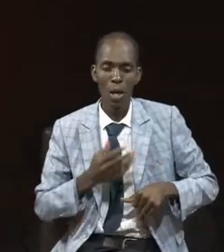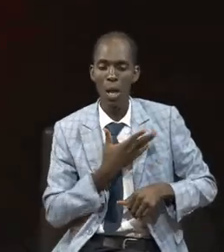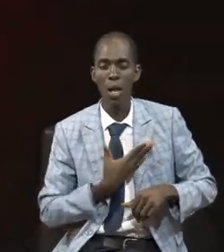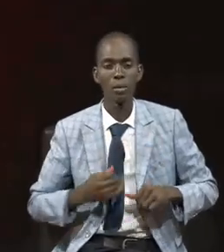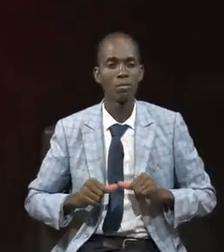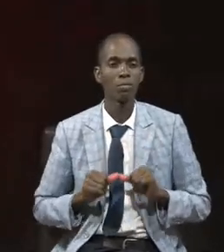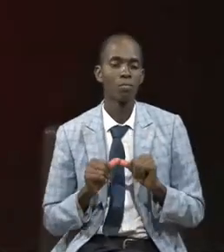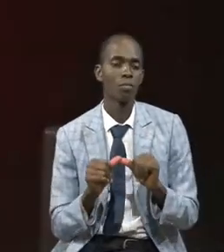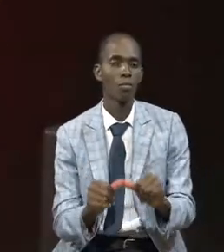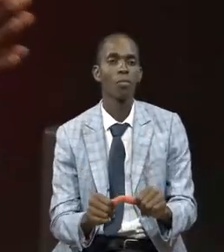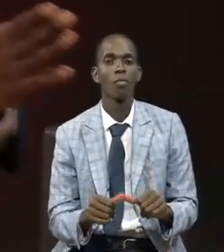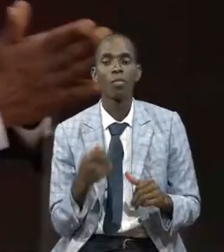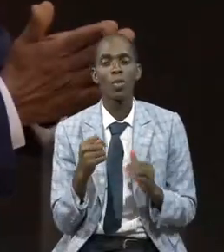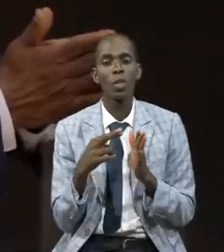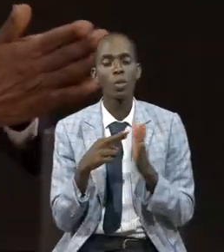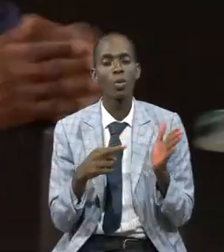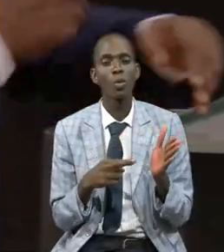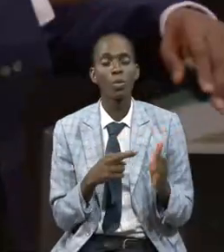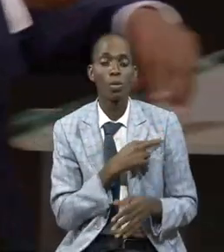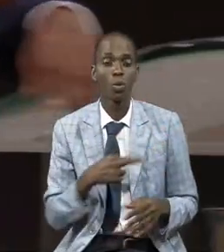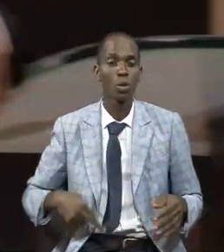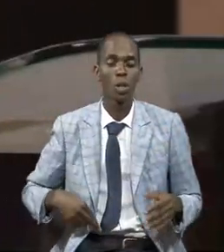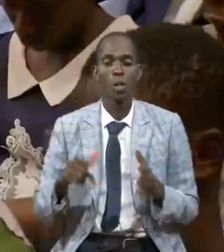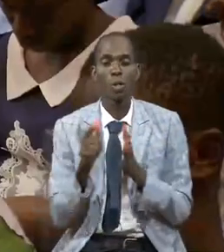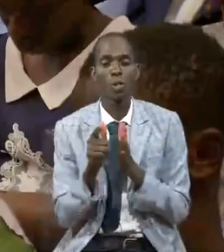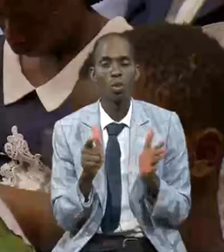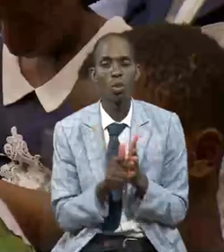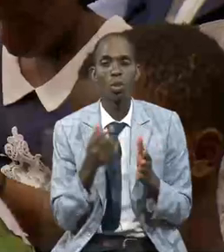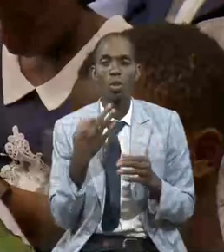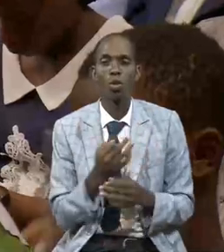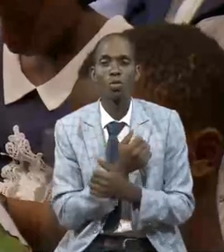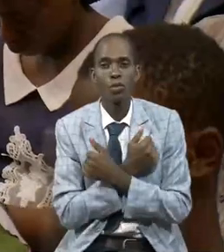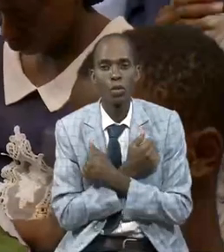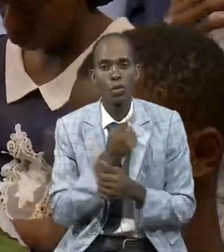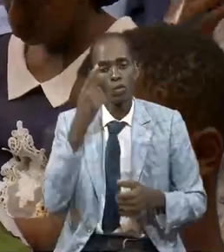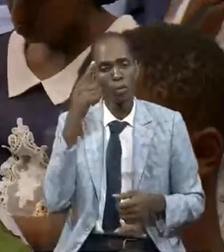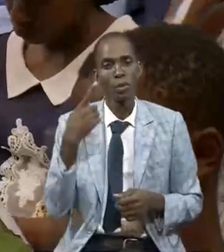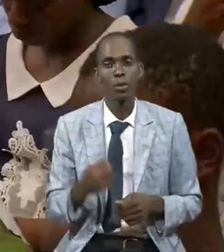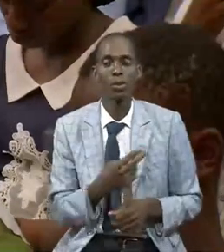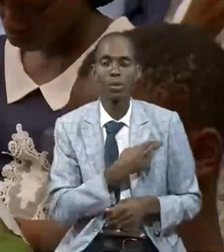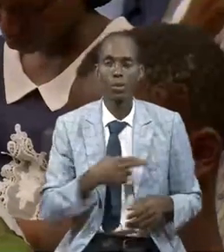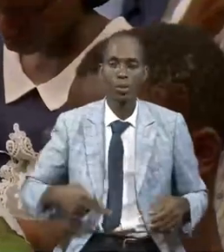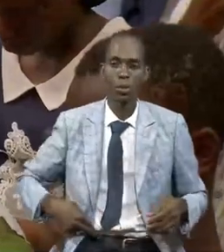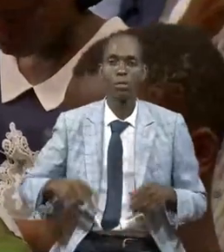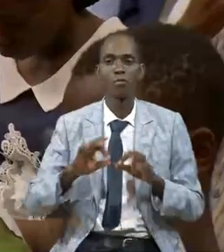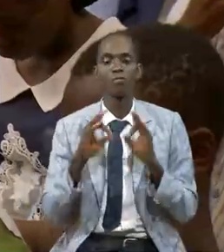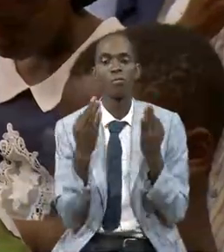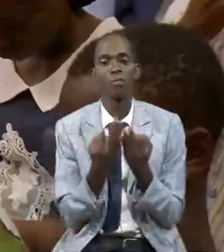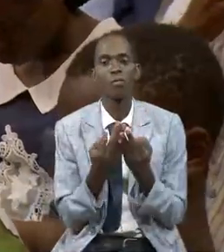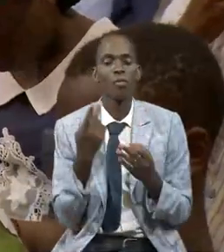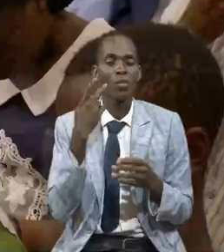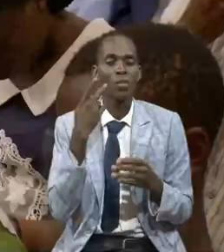loi royale d'amour pour le sacerdoce royal. En Jacques